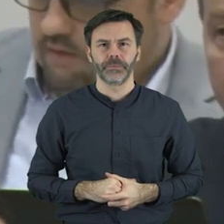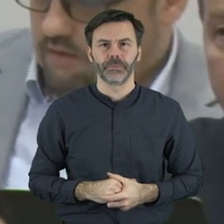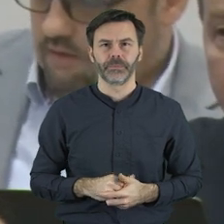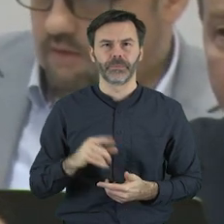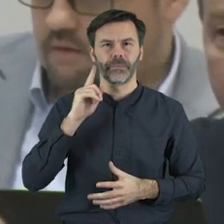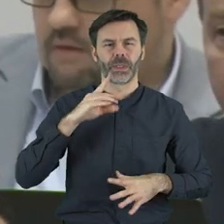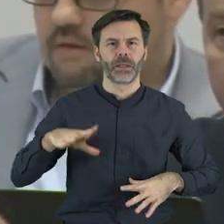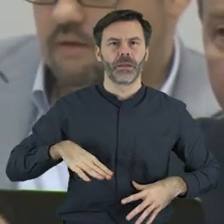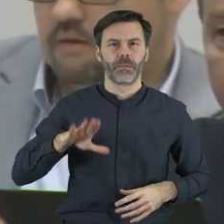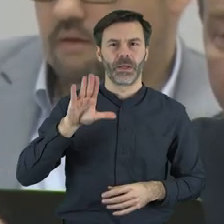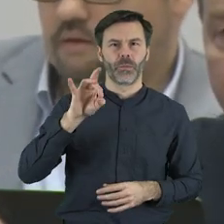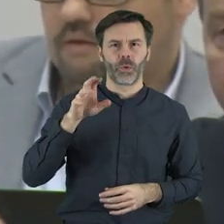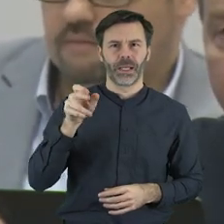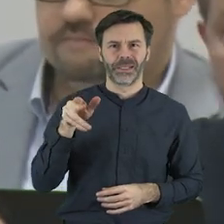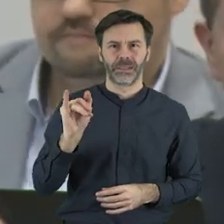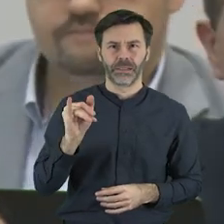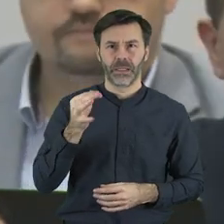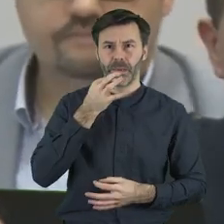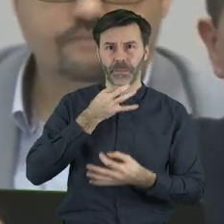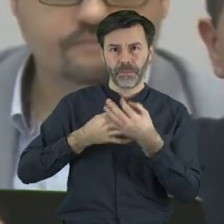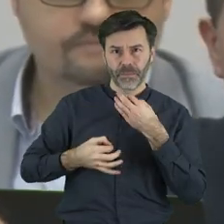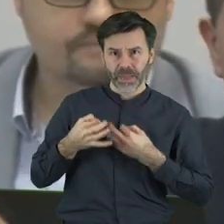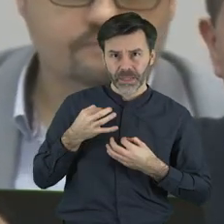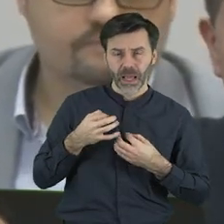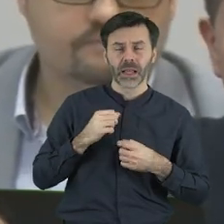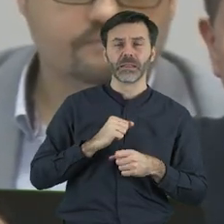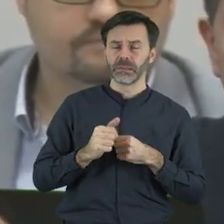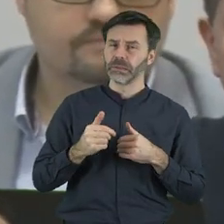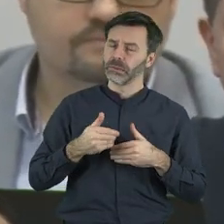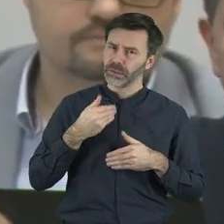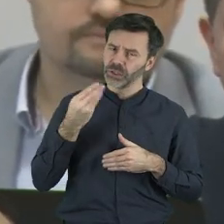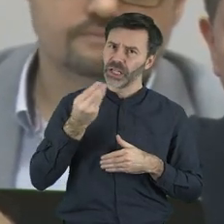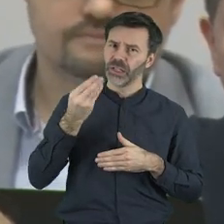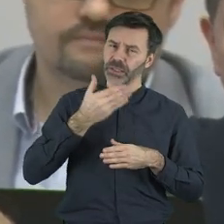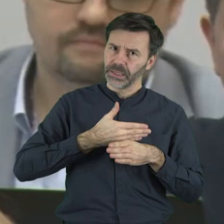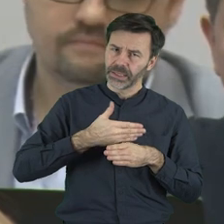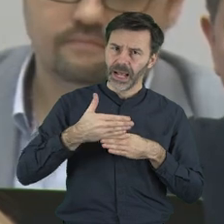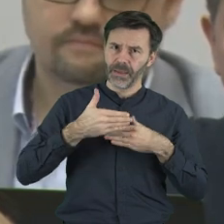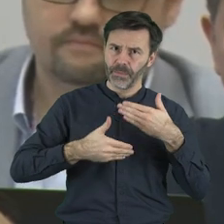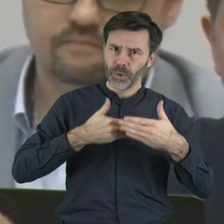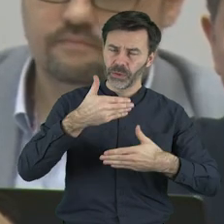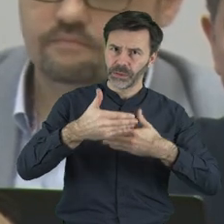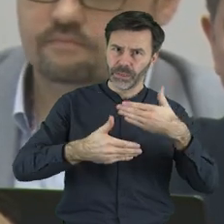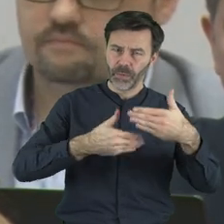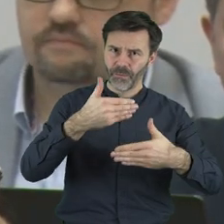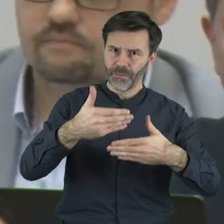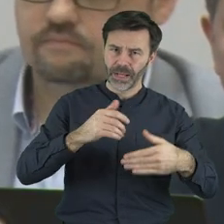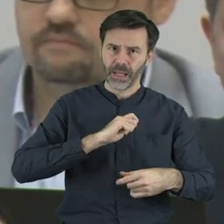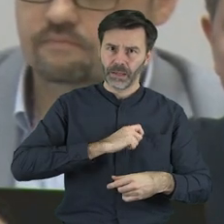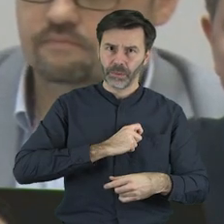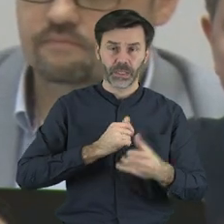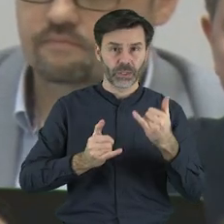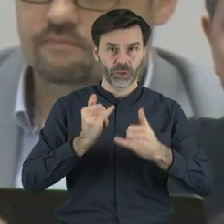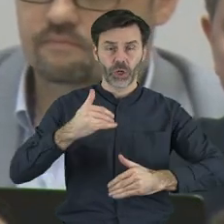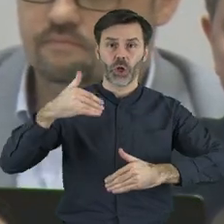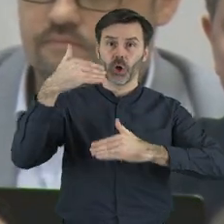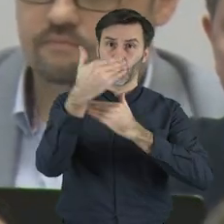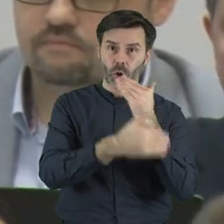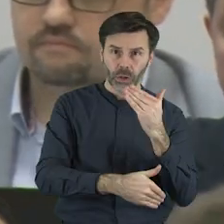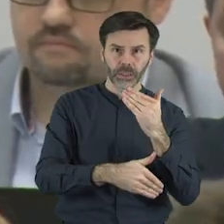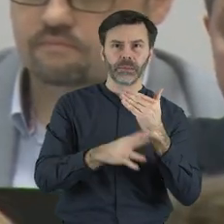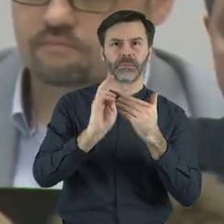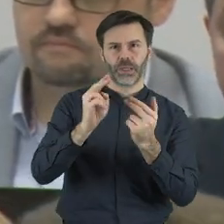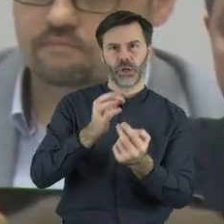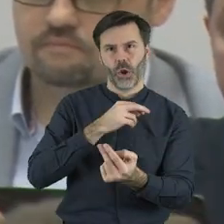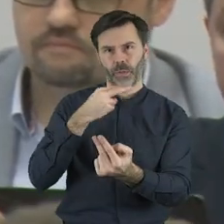postępowania administracyjnego, więc myślę, że po jego zakończeniu niezbędnie zostaną odpowiedzi udzielone. Z mojej strony myślę, że to wszystko,